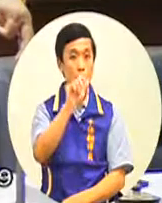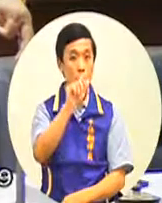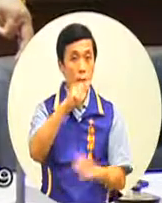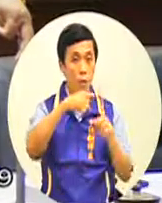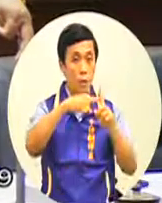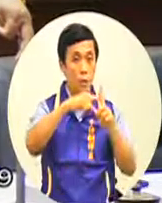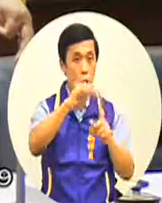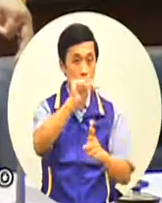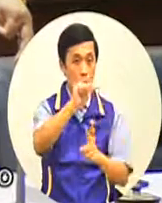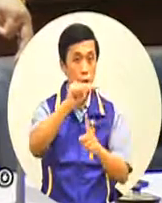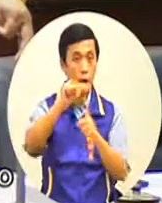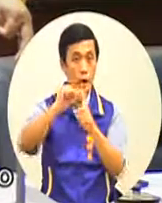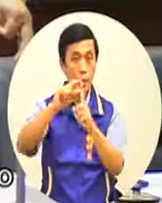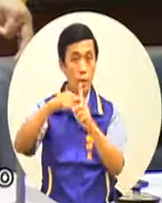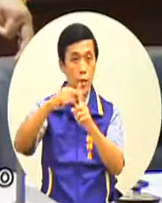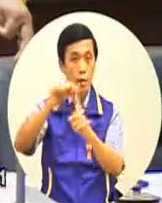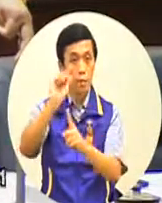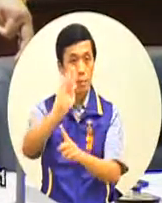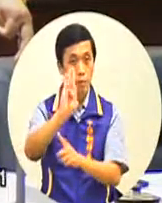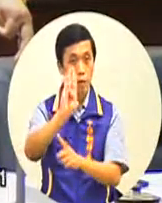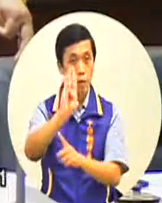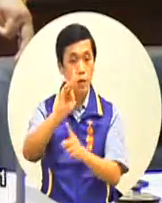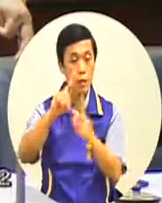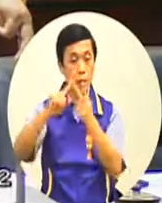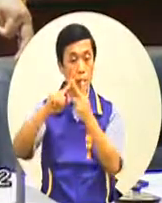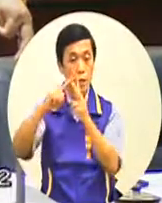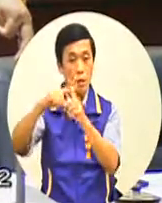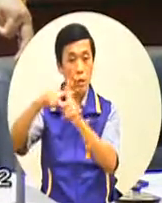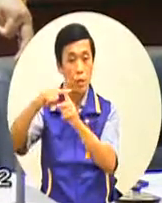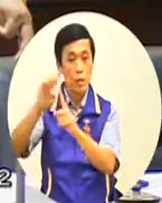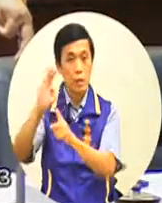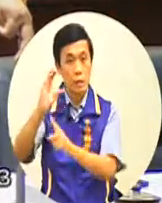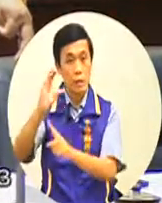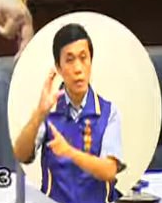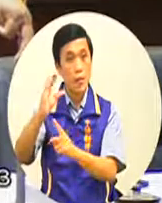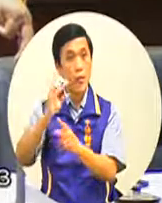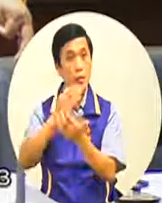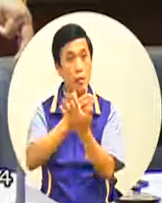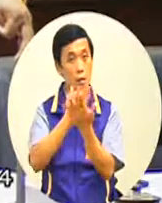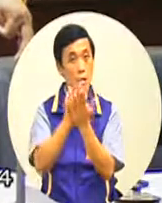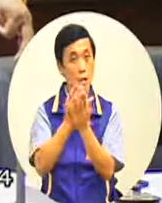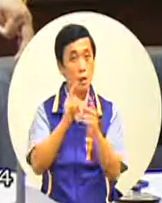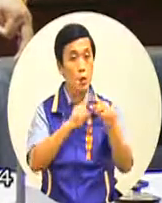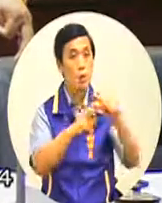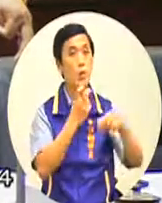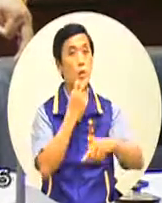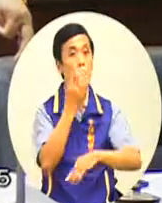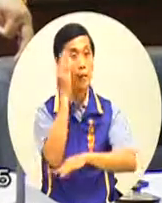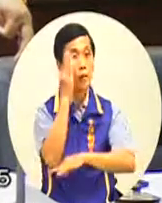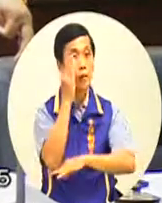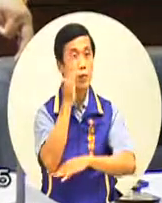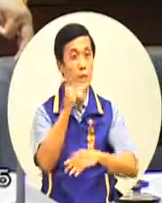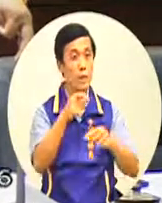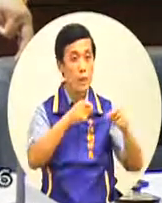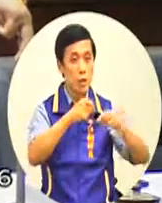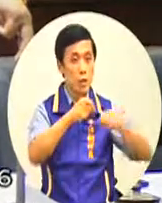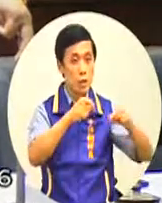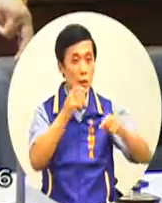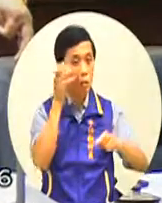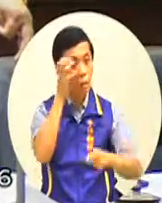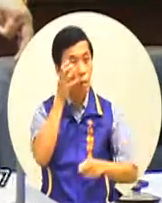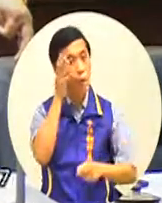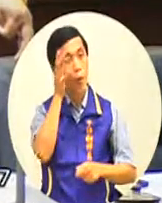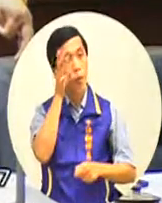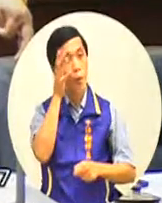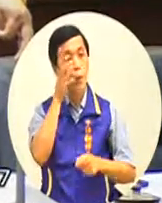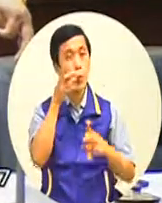A 的等级、B 的等级、C 的等级，我想中央有他的浪漫跟他的想法。不过总觉得我在上次跟